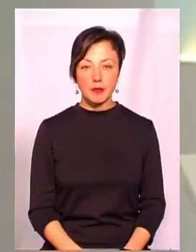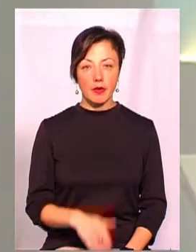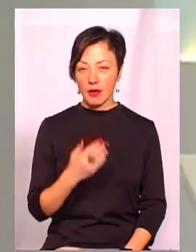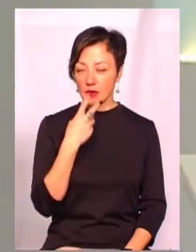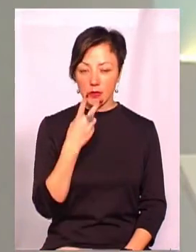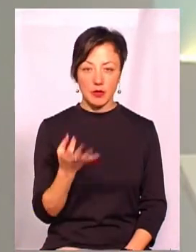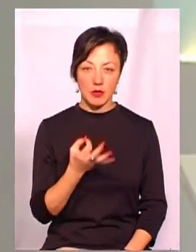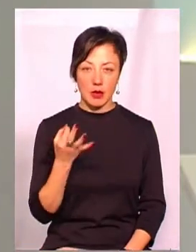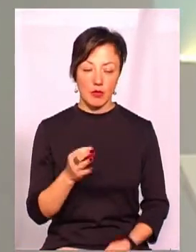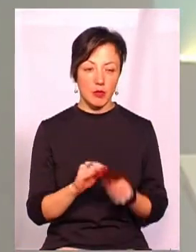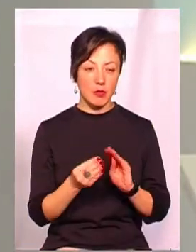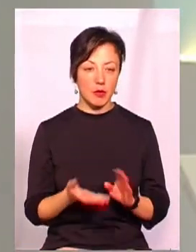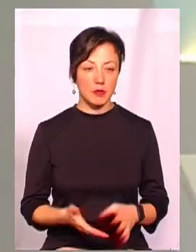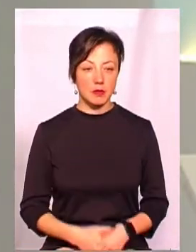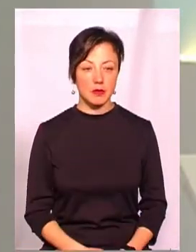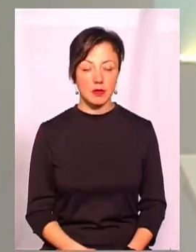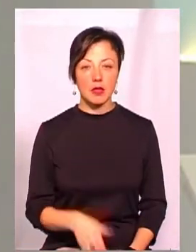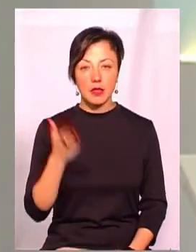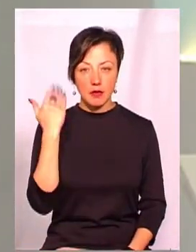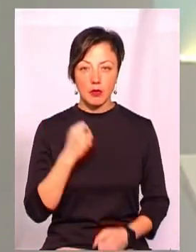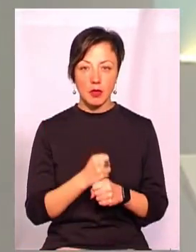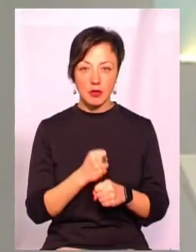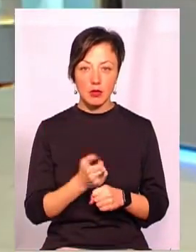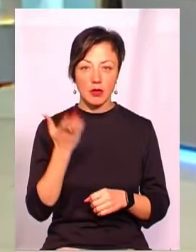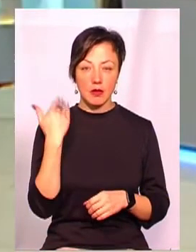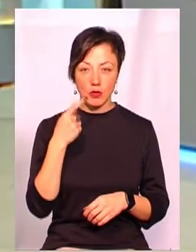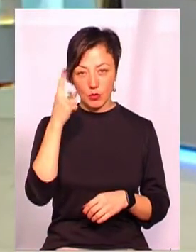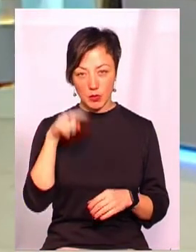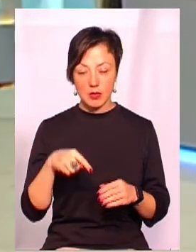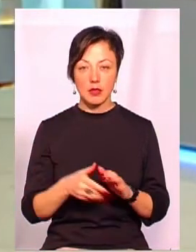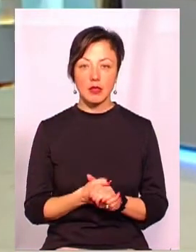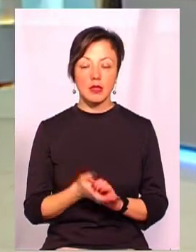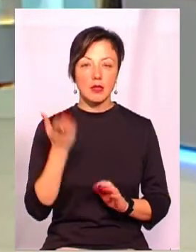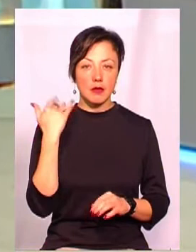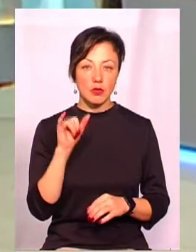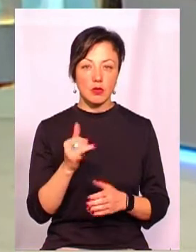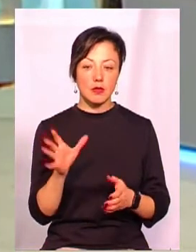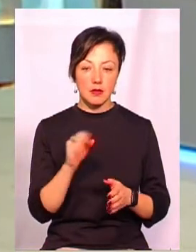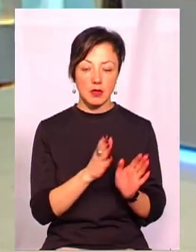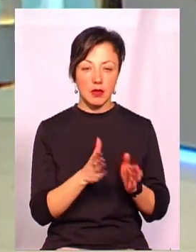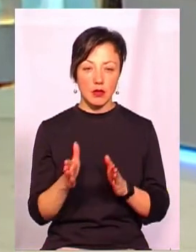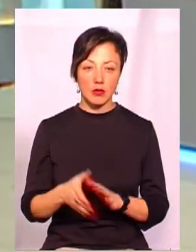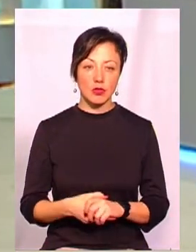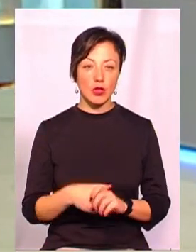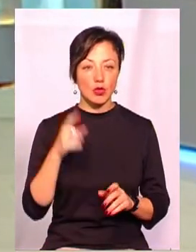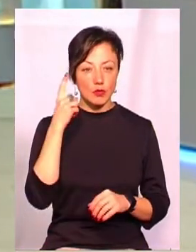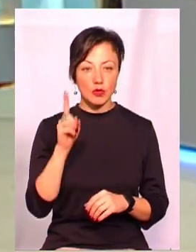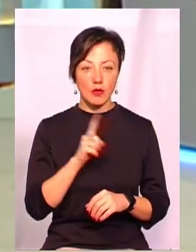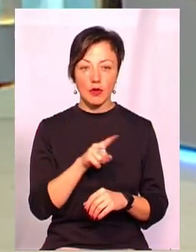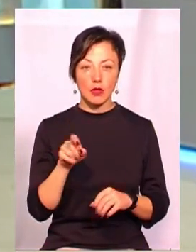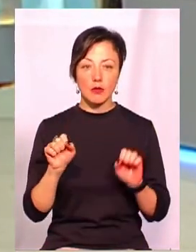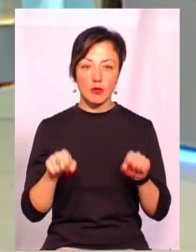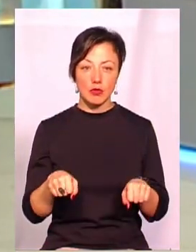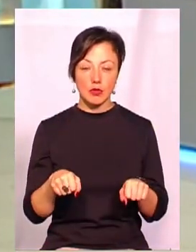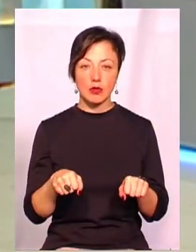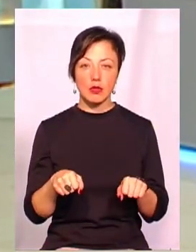вбачаєте в цьому якоїсь проблеми? Вони вже давно працюють, вони вже давно обізнані, вони вже давно в них все налагоджено. Я думаю, що вони можуть